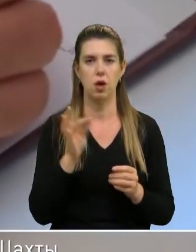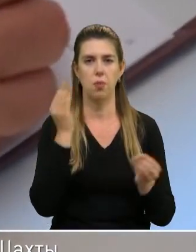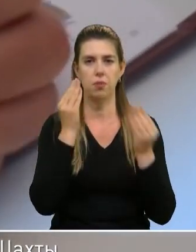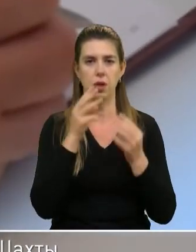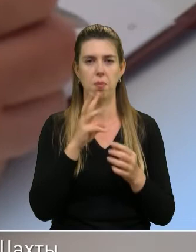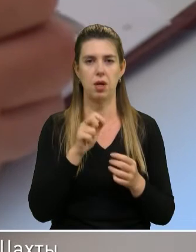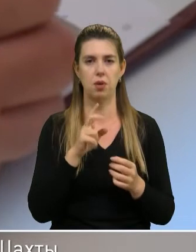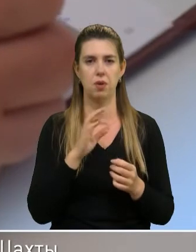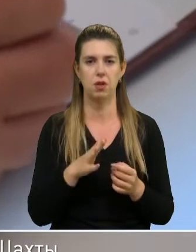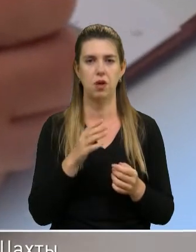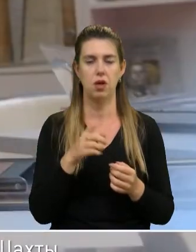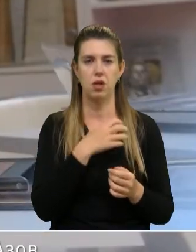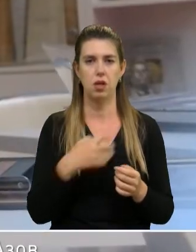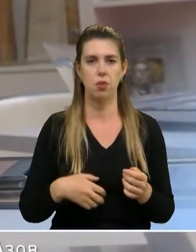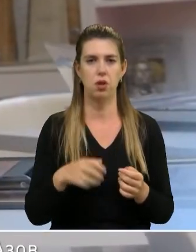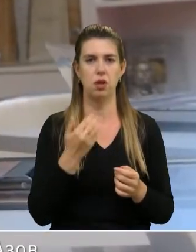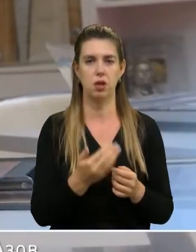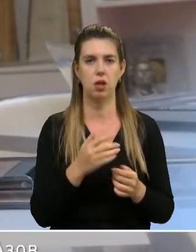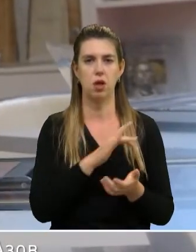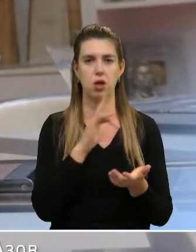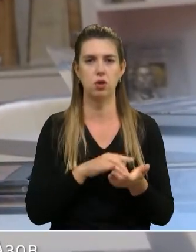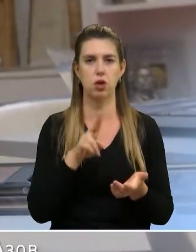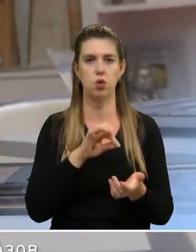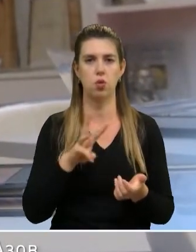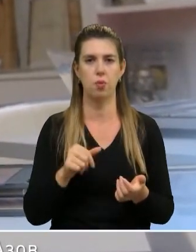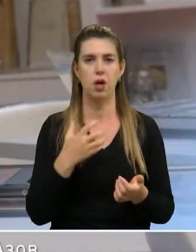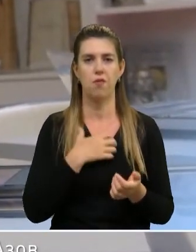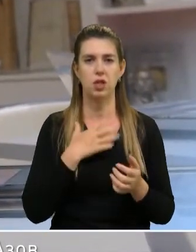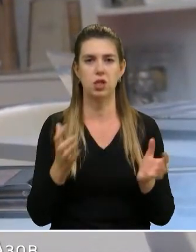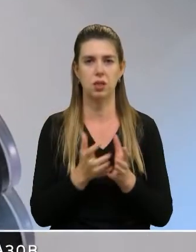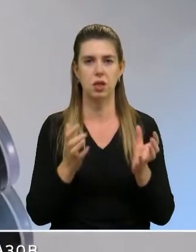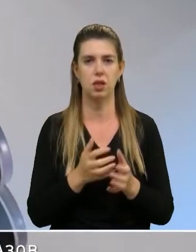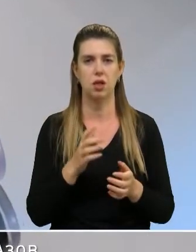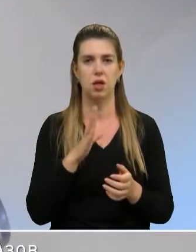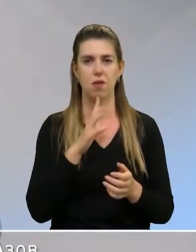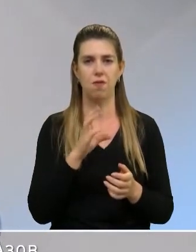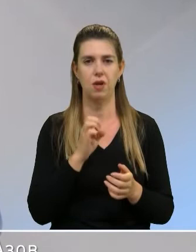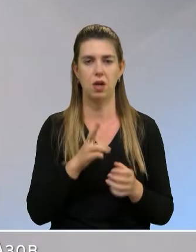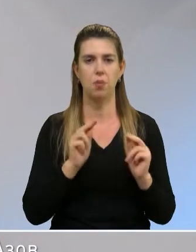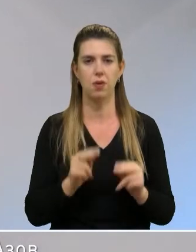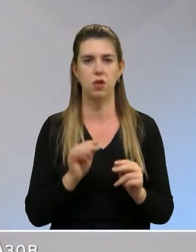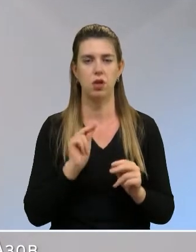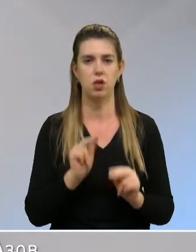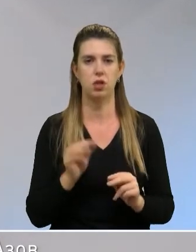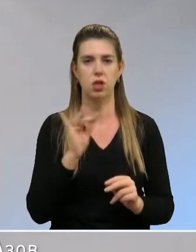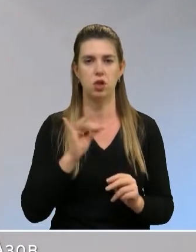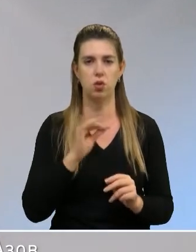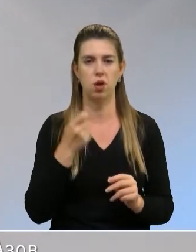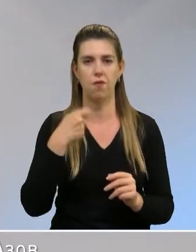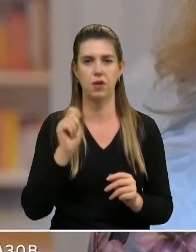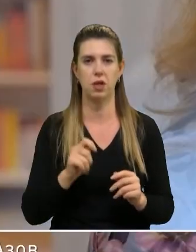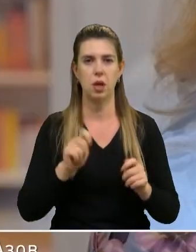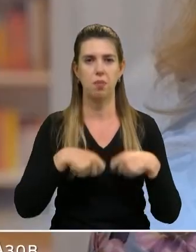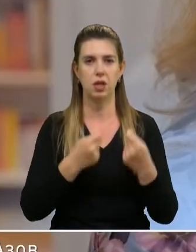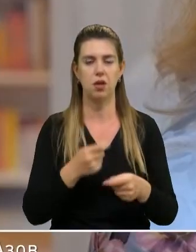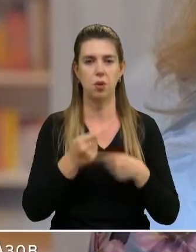Магомеда Дарсигова, депутата Ростовской-на-Дону городской думы, важно сохранить на века правдивую и честную историю войны, передавать